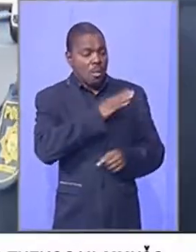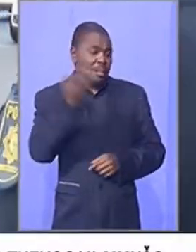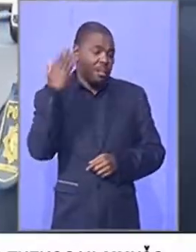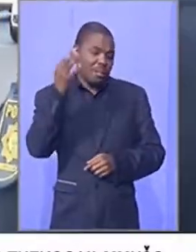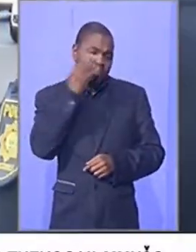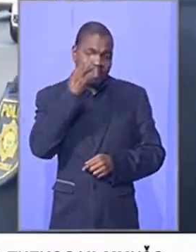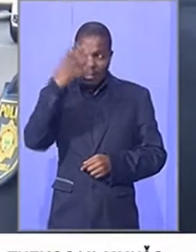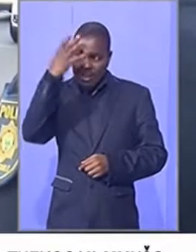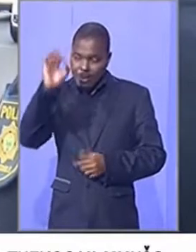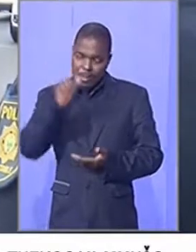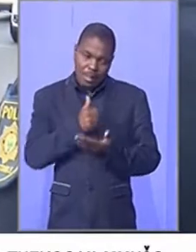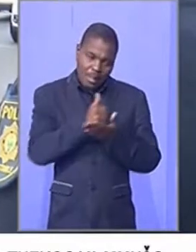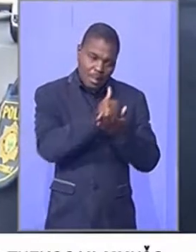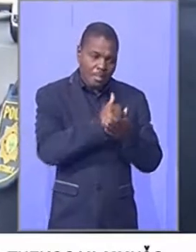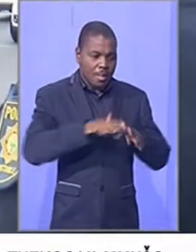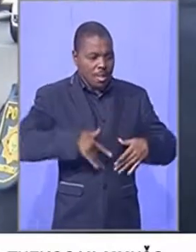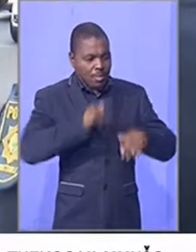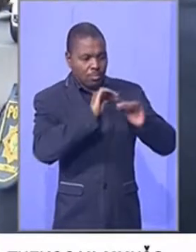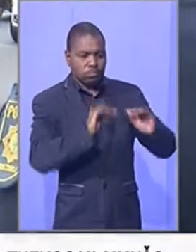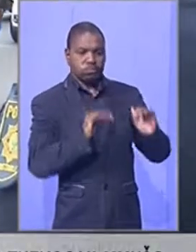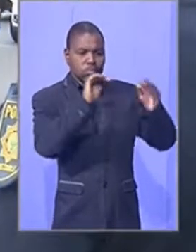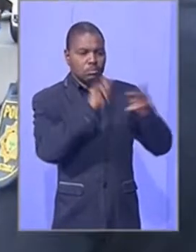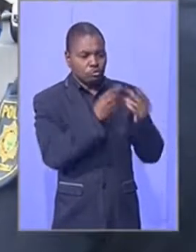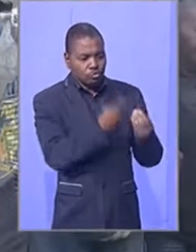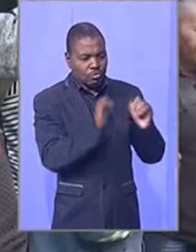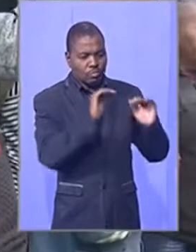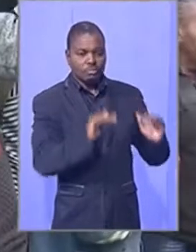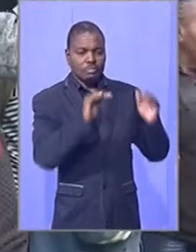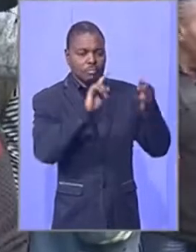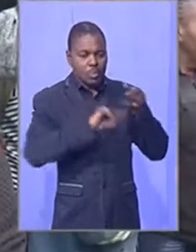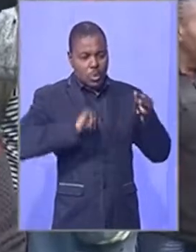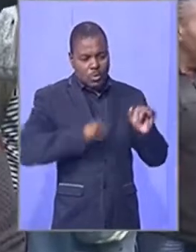ntlafatsa boleng ba bophelo ba yona le ba bana ba yona isita le